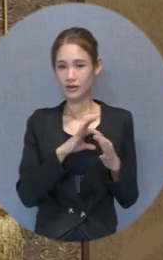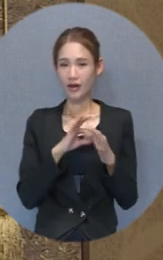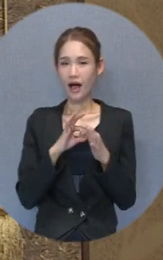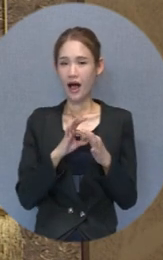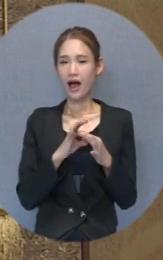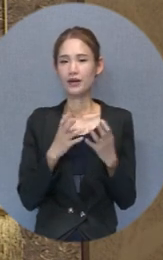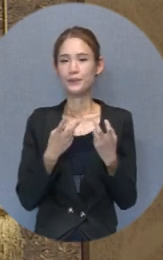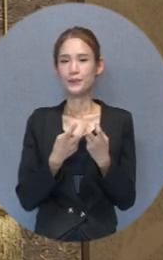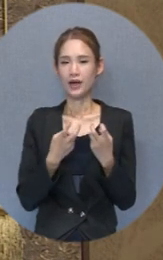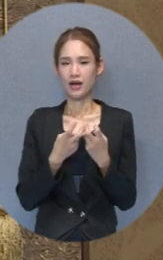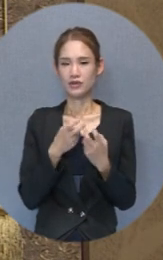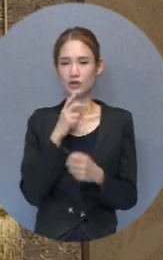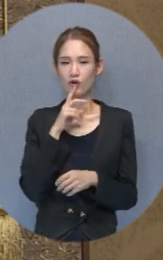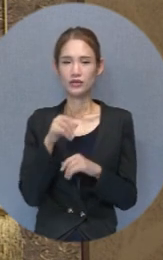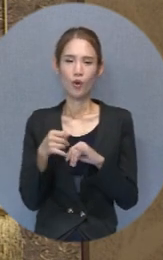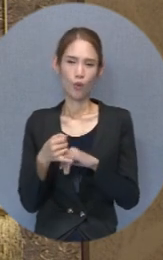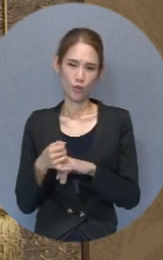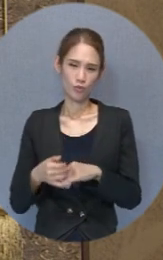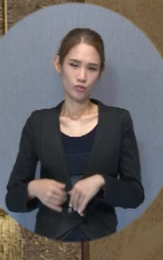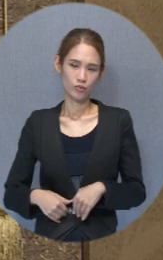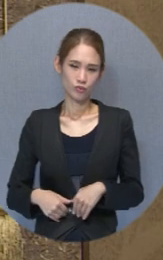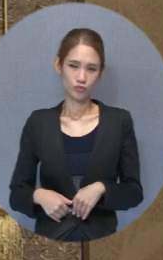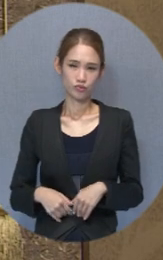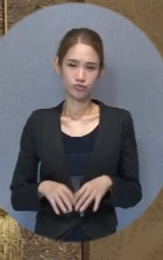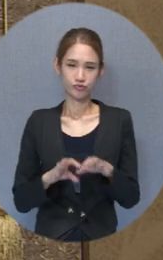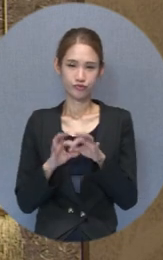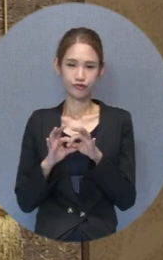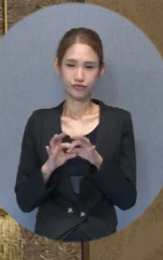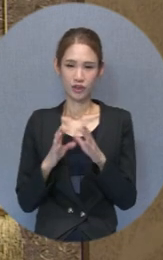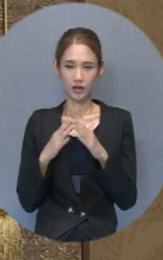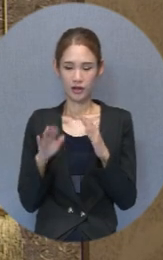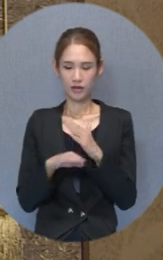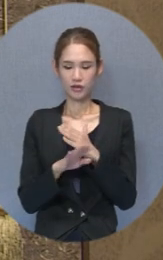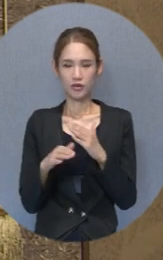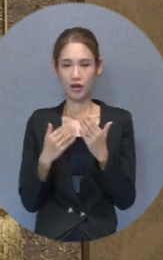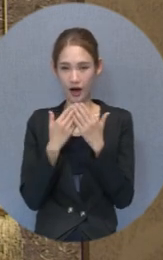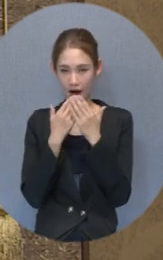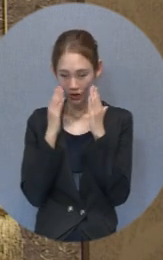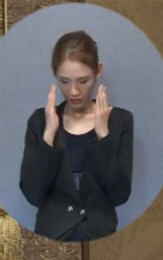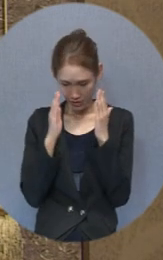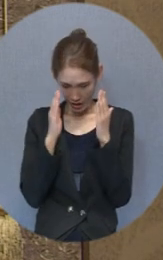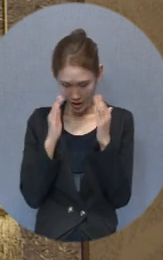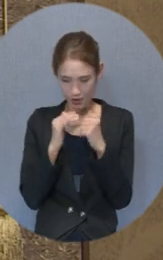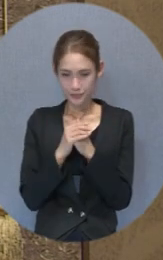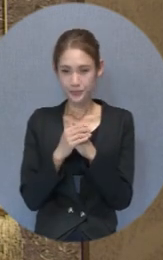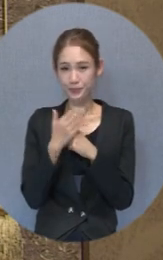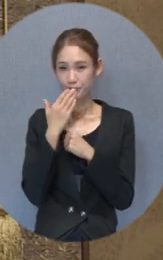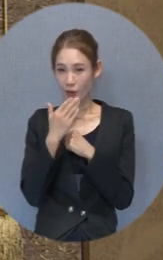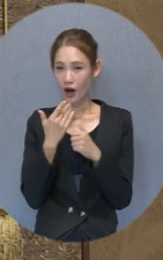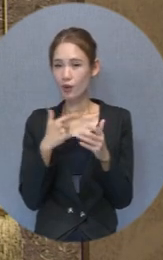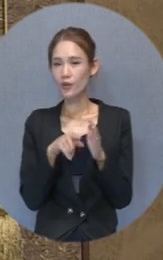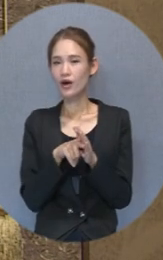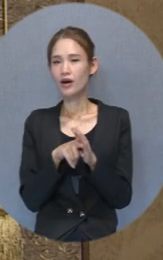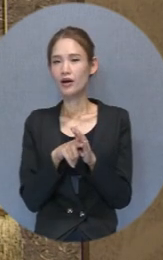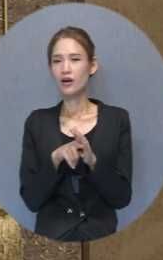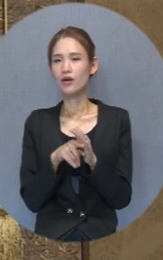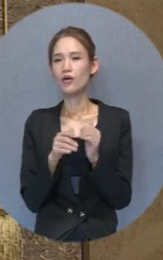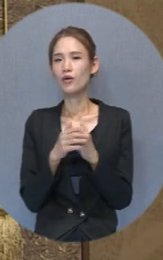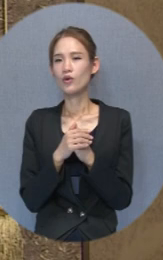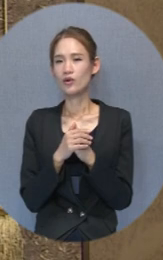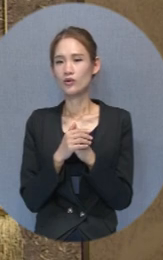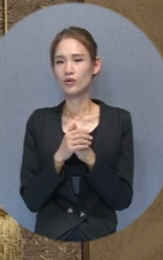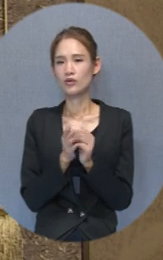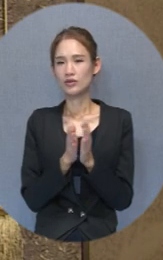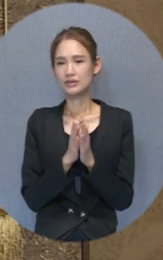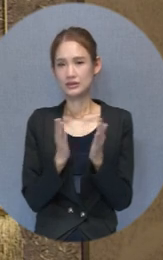그리고 현장에서 필요하신 거 하고요. 가정에서는 또 연계해서 가정에서 학습할 수 있는